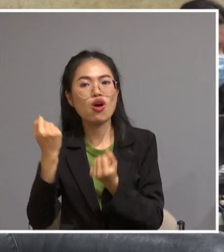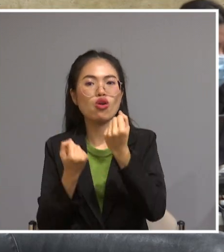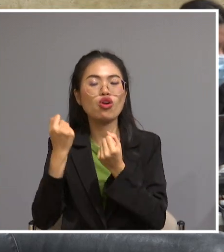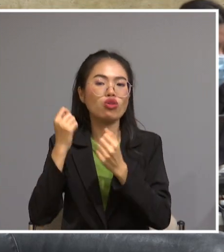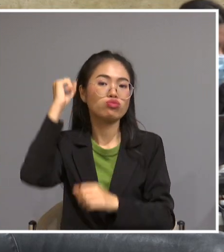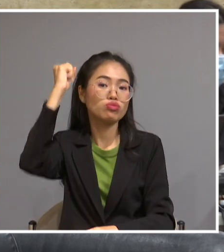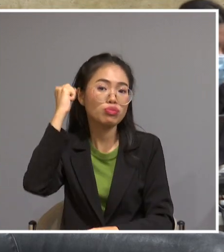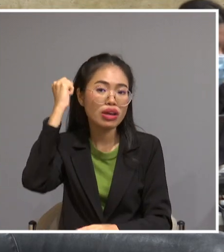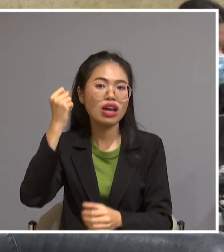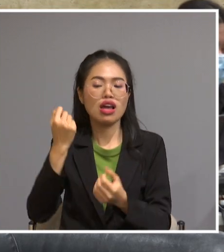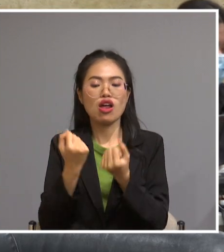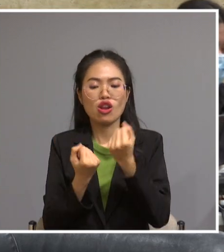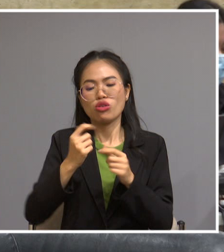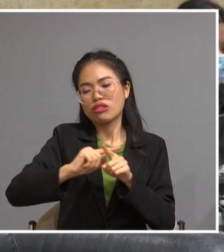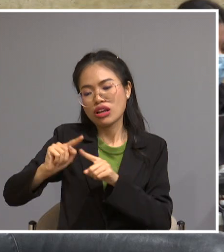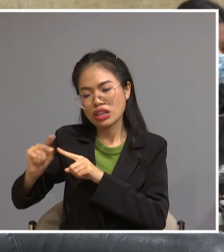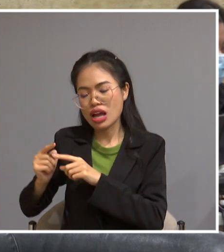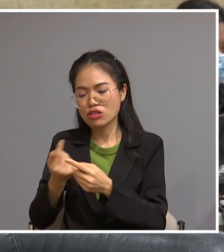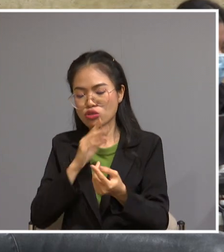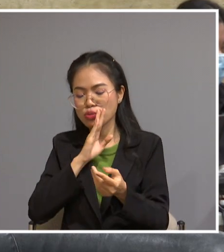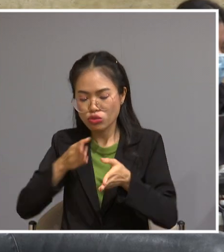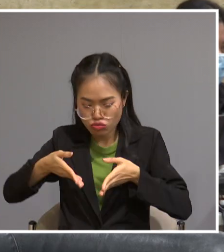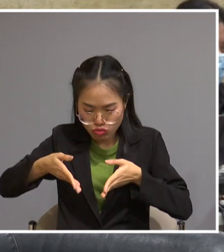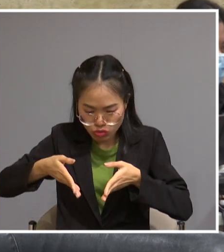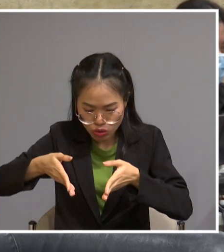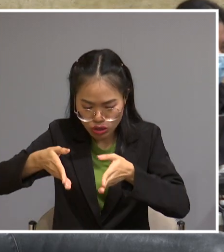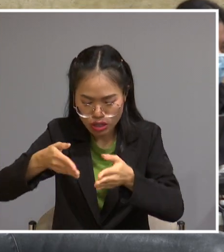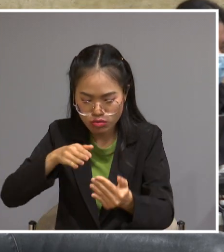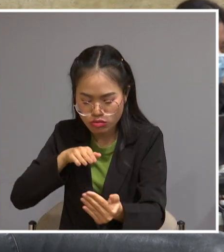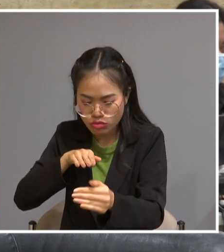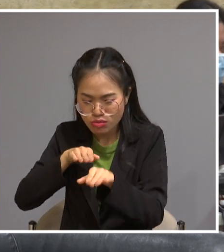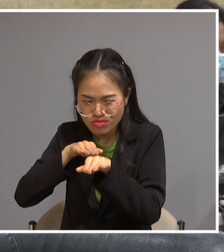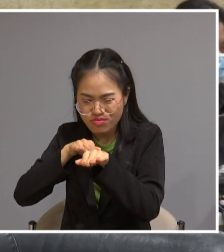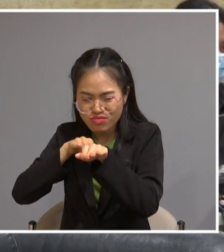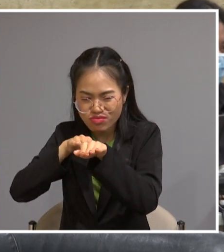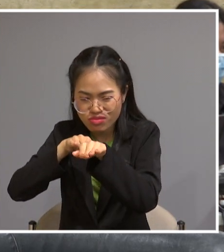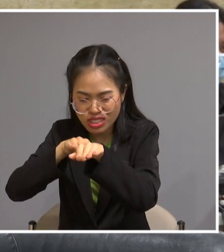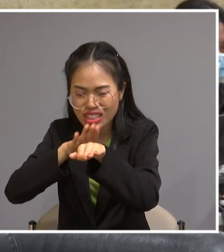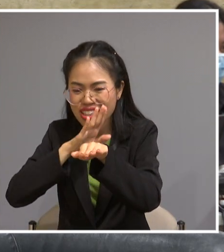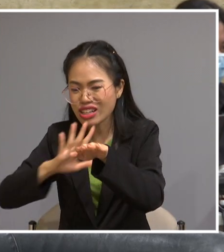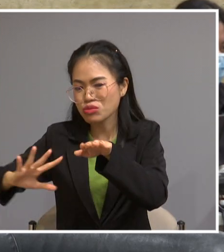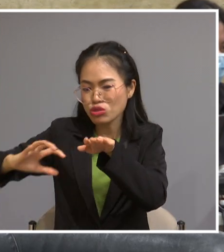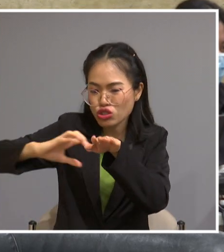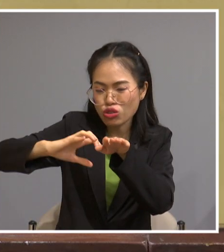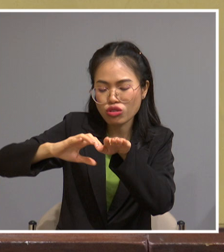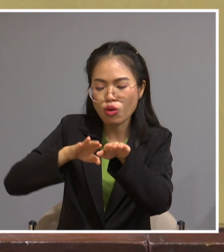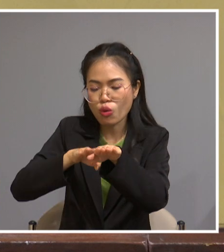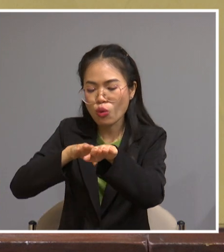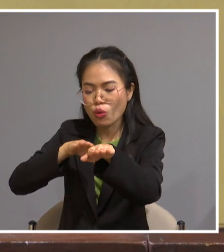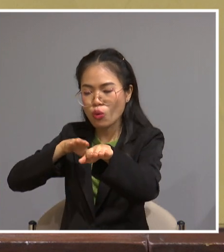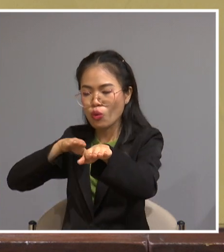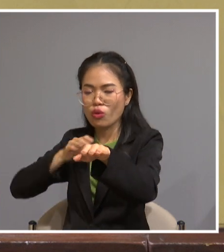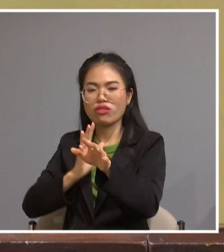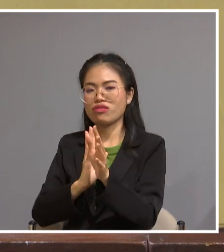างทหายเวลาพอมาถึงเส้นจอมทองจะติดขัดไปหมดถ้าเกิดอุบันเหตุก็ไม่ได้เพะว่าถนน